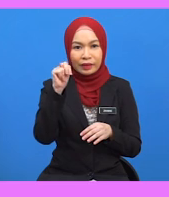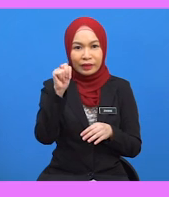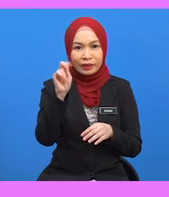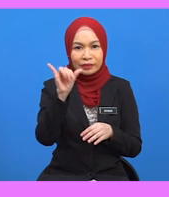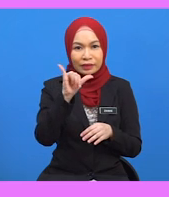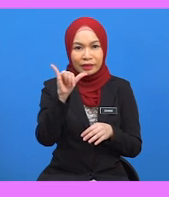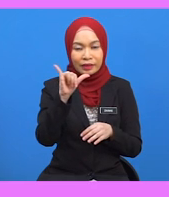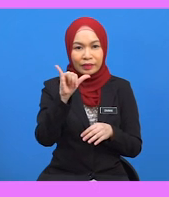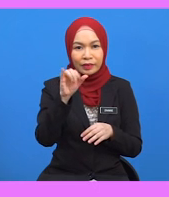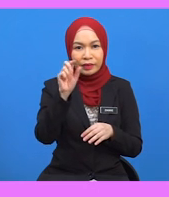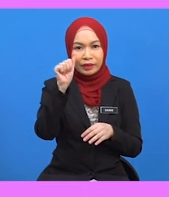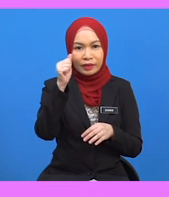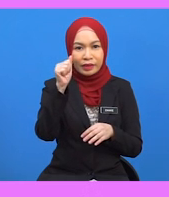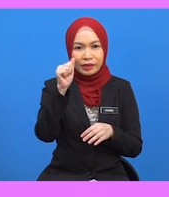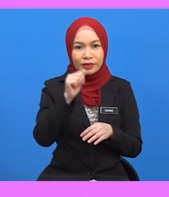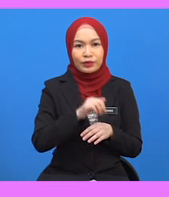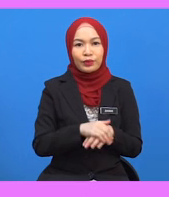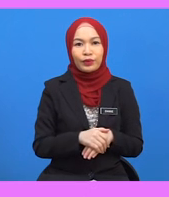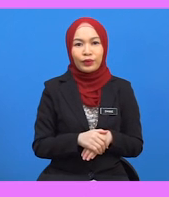N sama dengan 10.